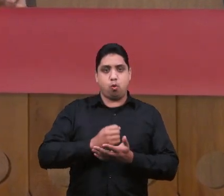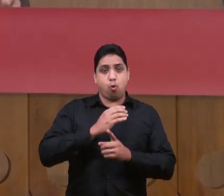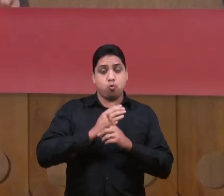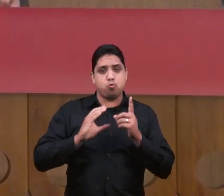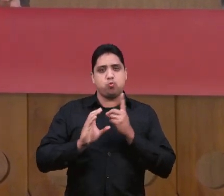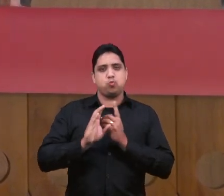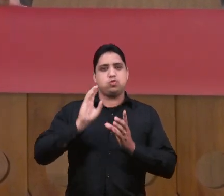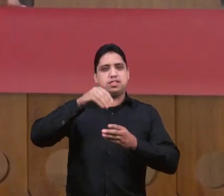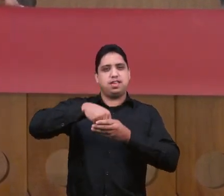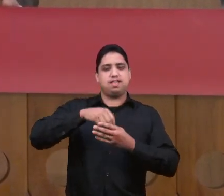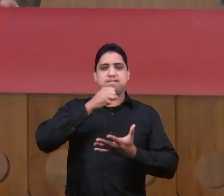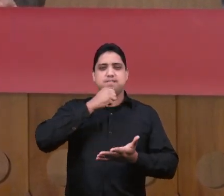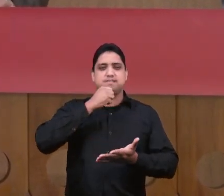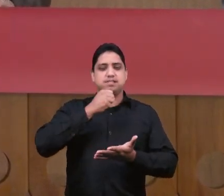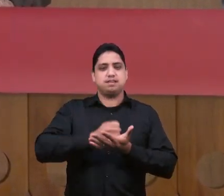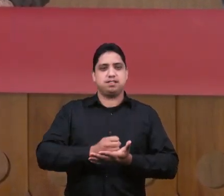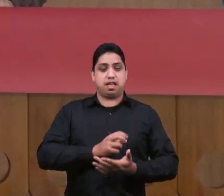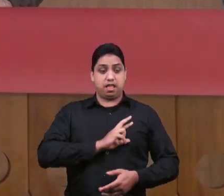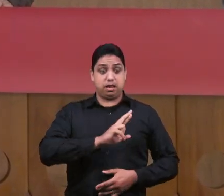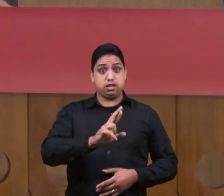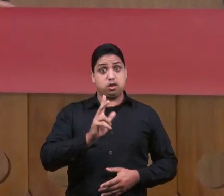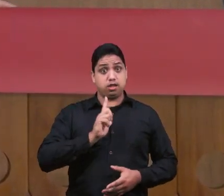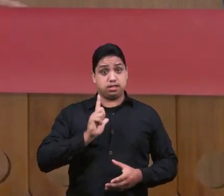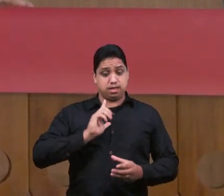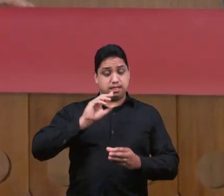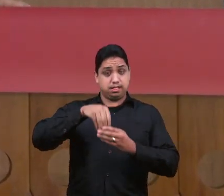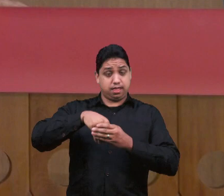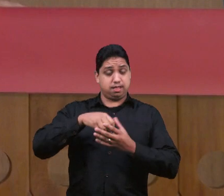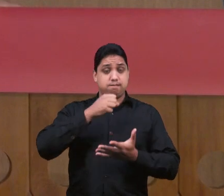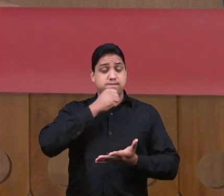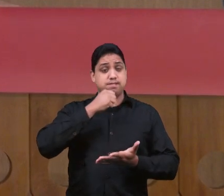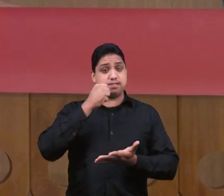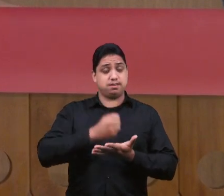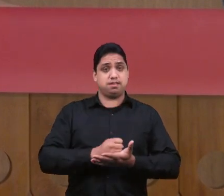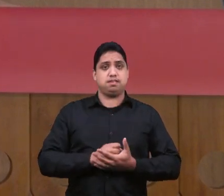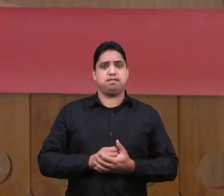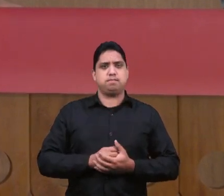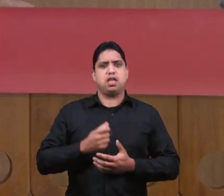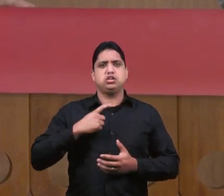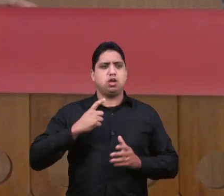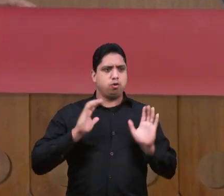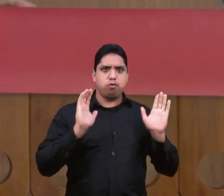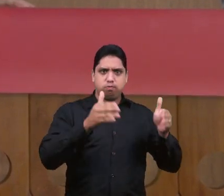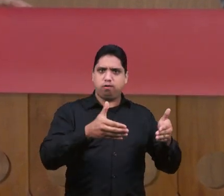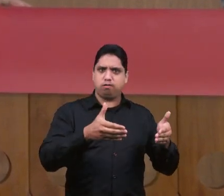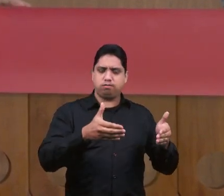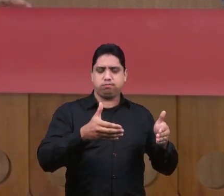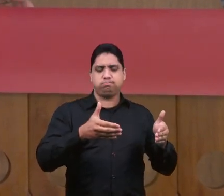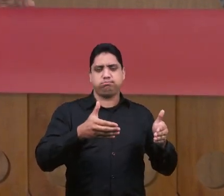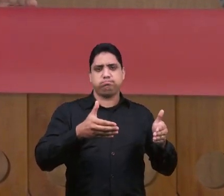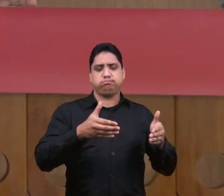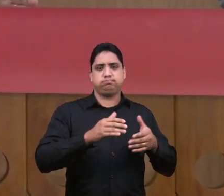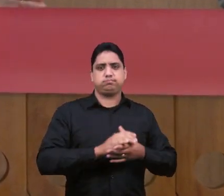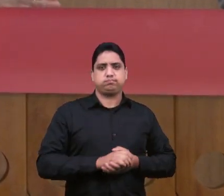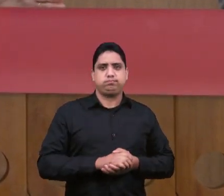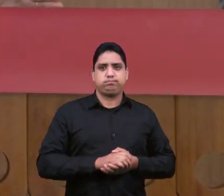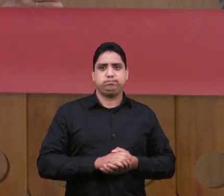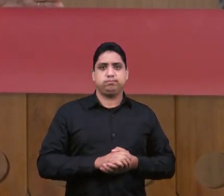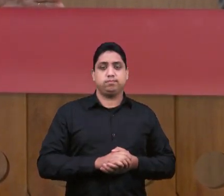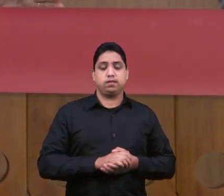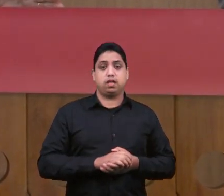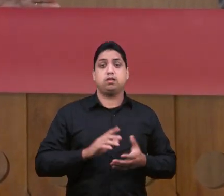l'Ancien Testament, la religion à l'Ancien Testament avait ces marques.